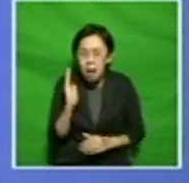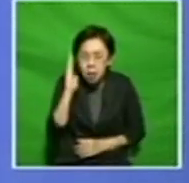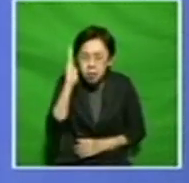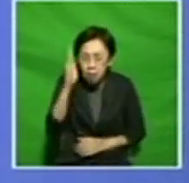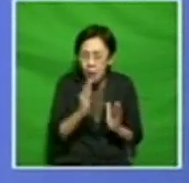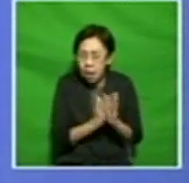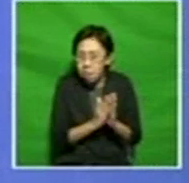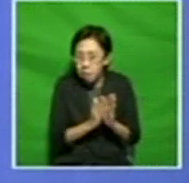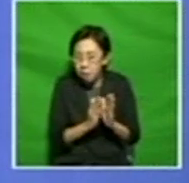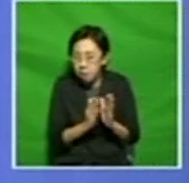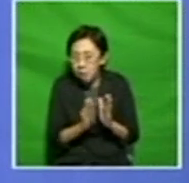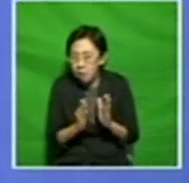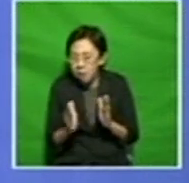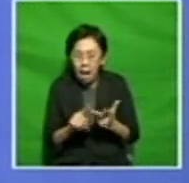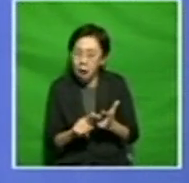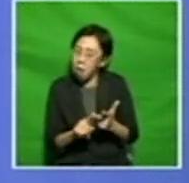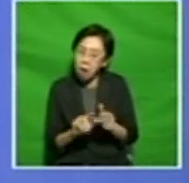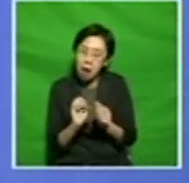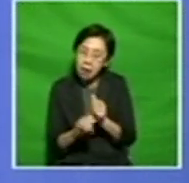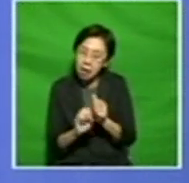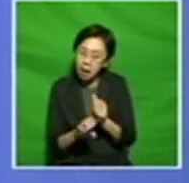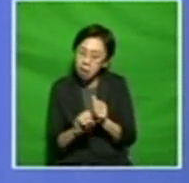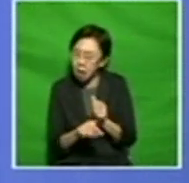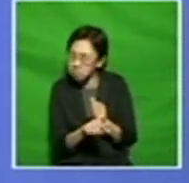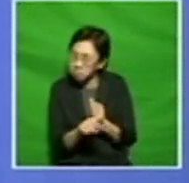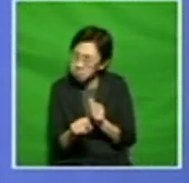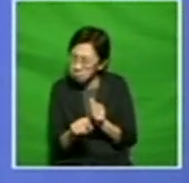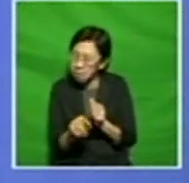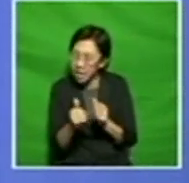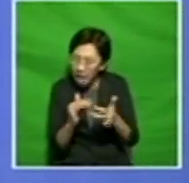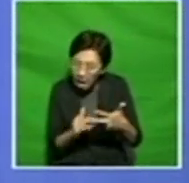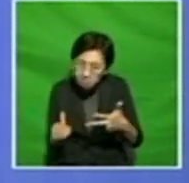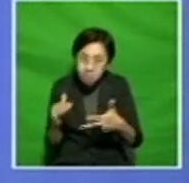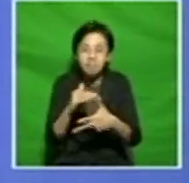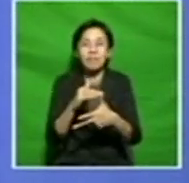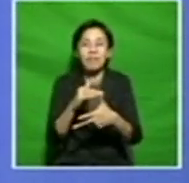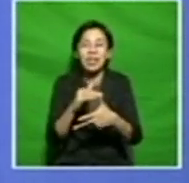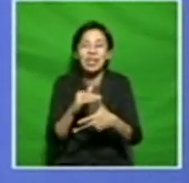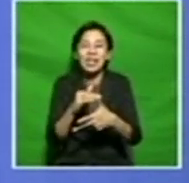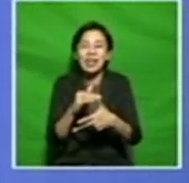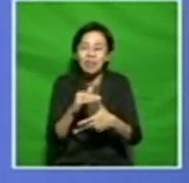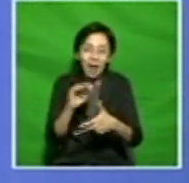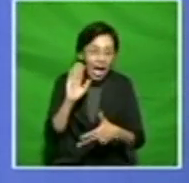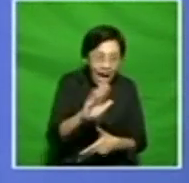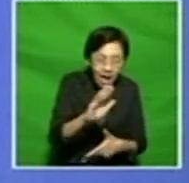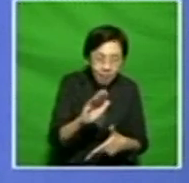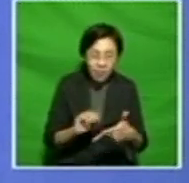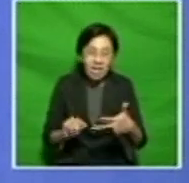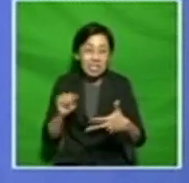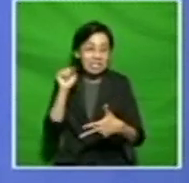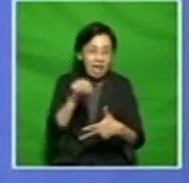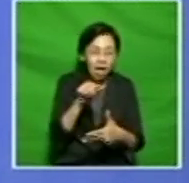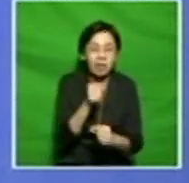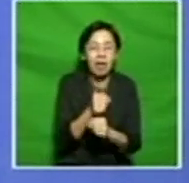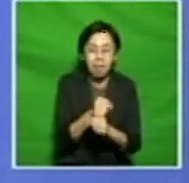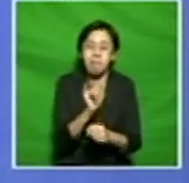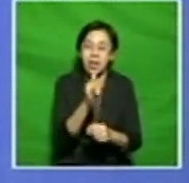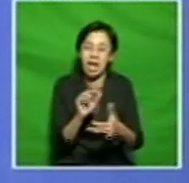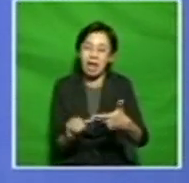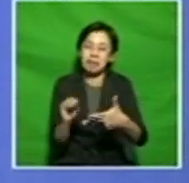ขึ้นเป็นเรื่องของการบังคับหรือเป็นการห้ามหรือเป็นการสั่งให้ทำ